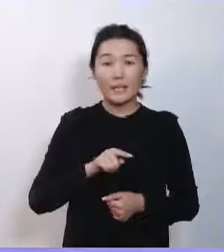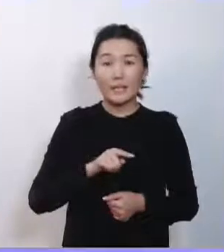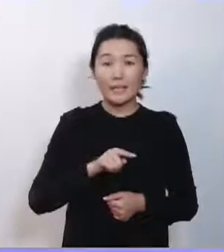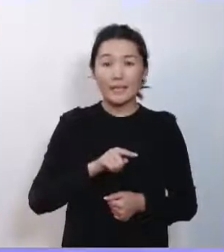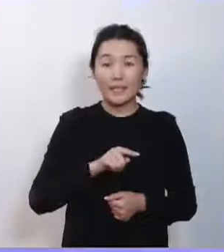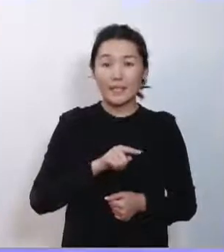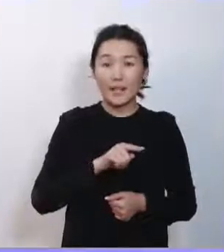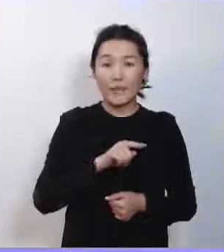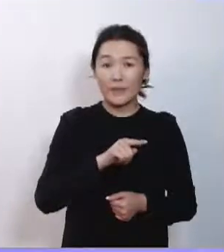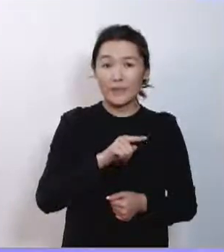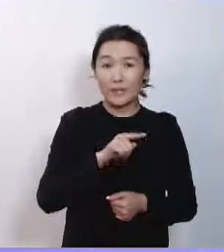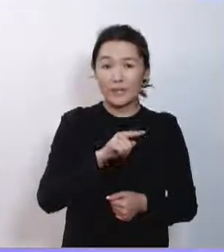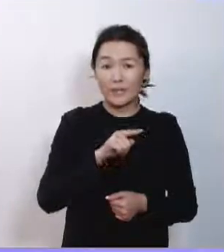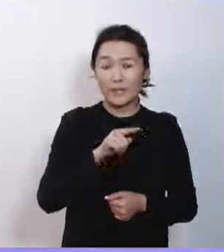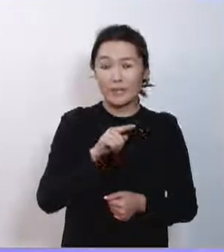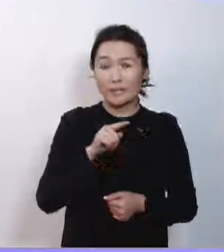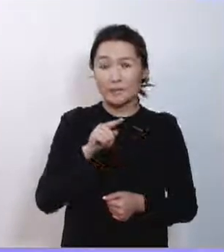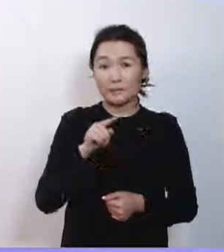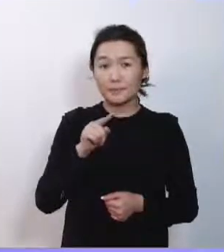до верхней линии,